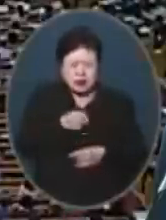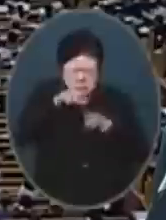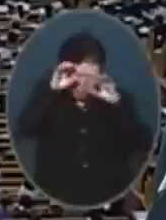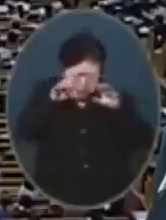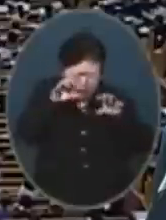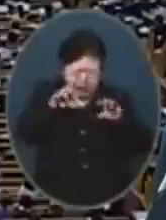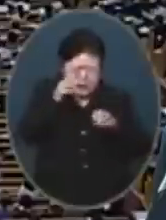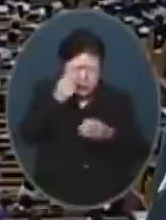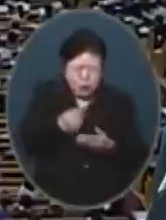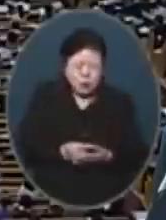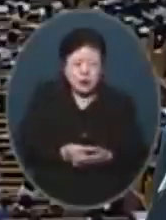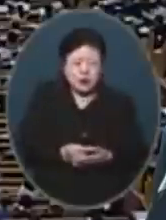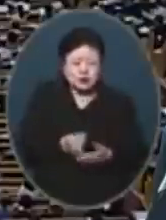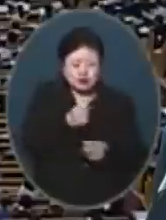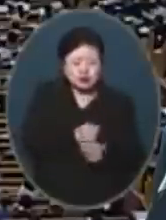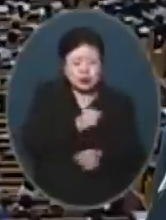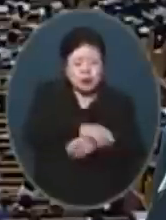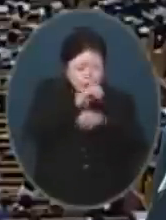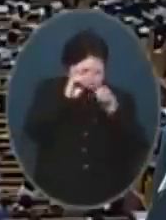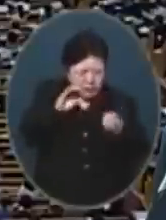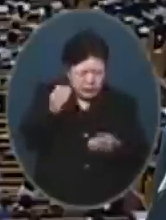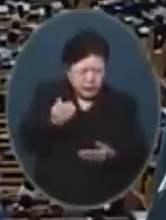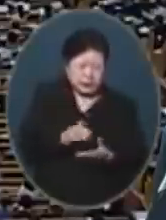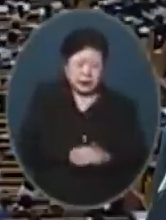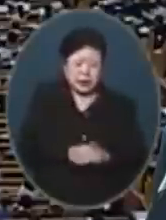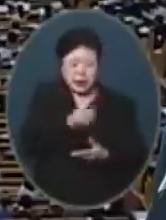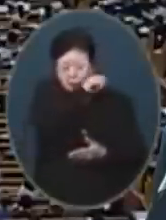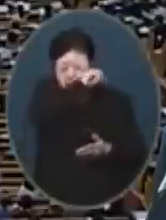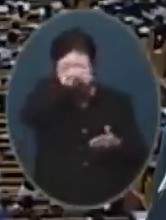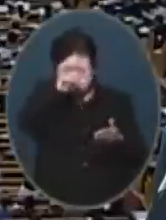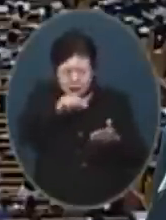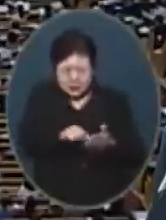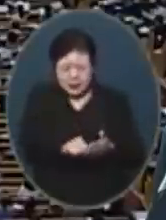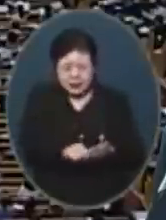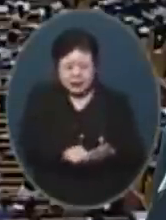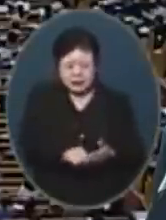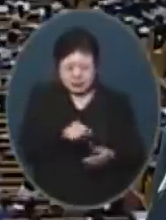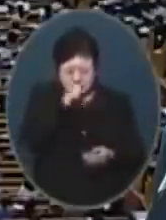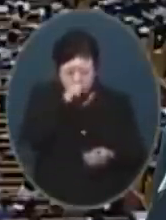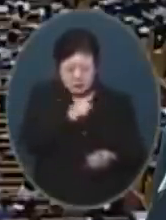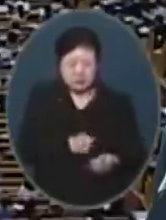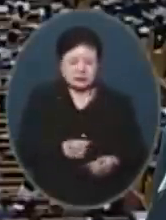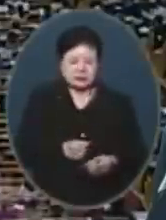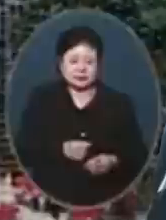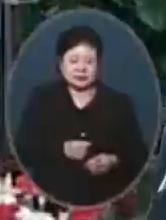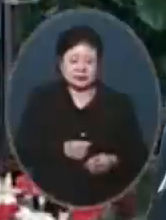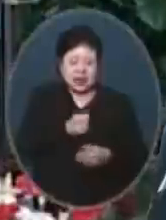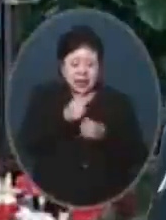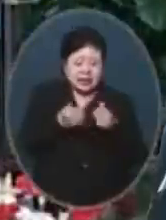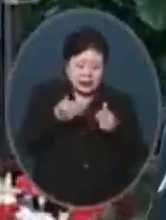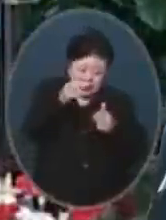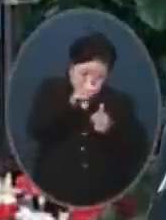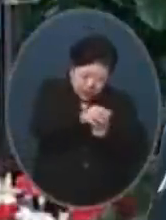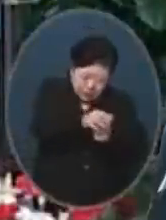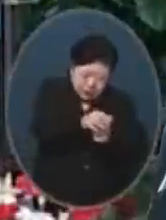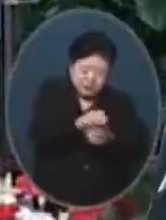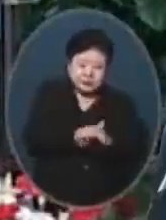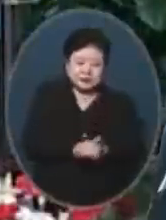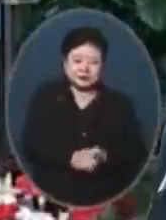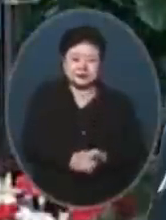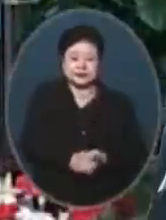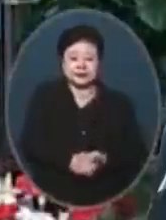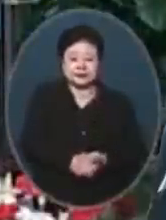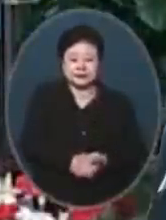모든 수고가 헛것이 됩니다. 그러므로 인생의 생사화복은 모두 다 하나님의 손에 달렸다는 것을 알아야